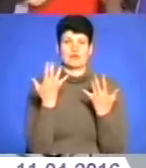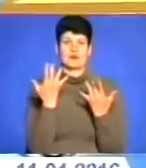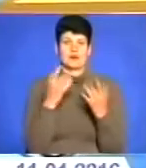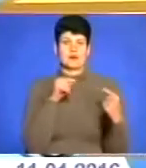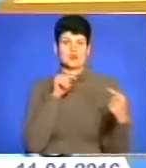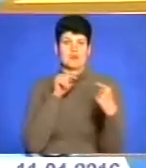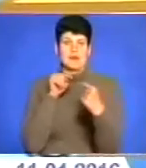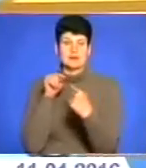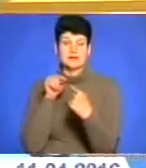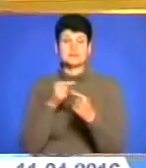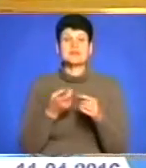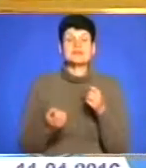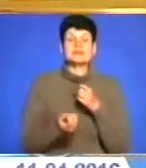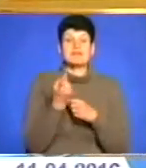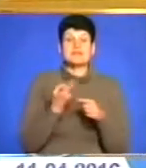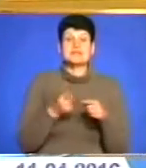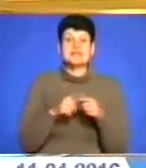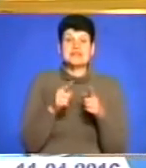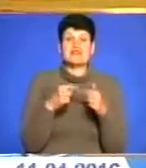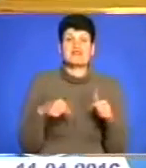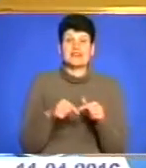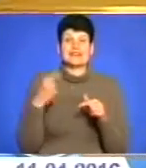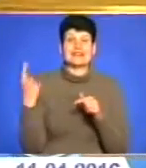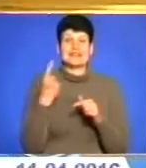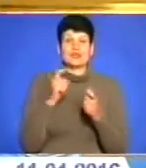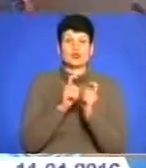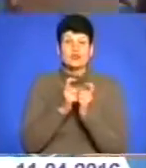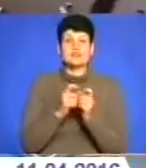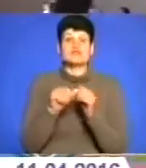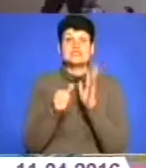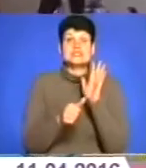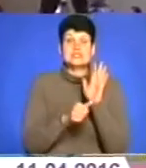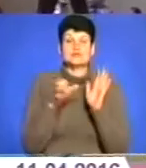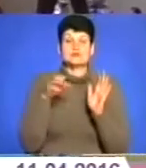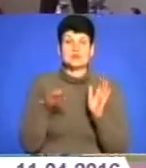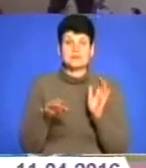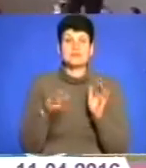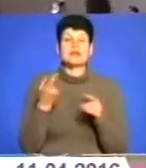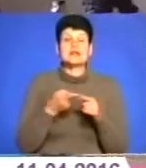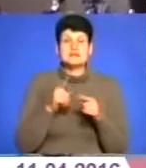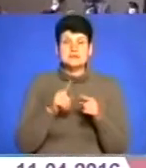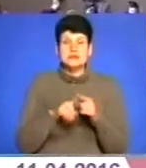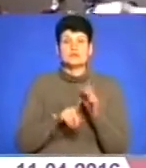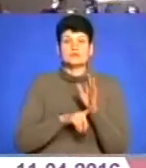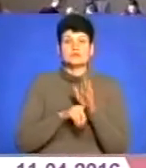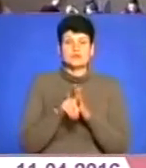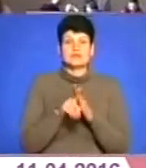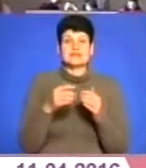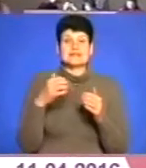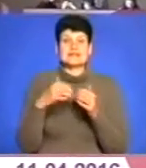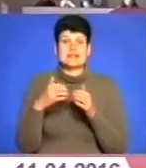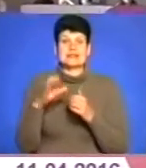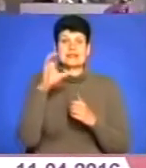суперниками. З'явився цей вид єдиноборств у 16 столітті. Джиу-джитсу набуло розвитку серед самураїв